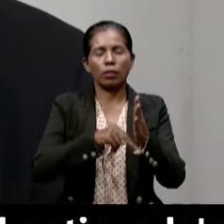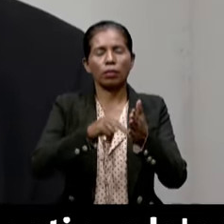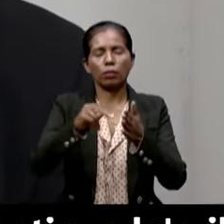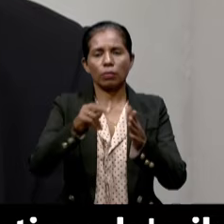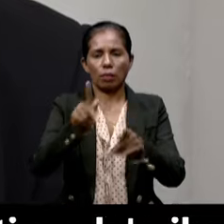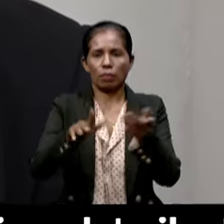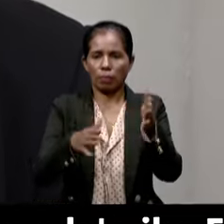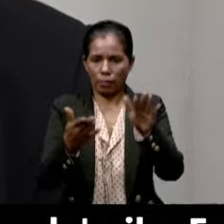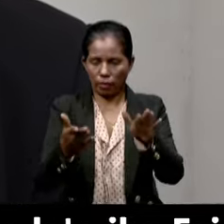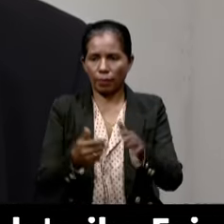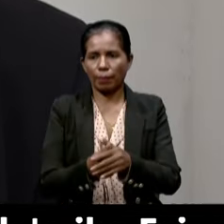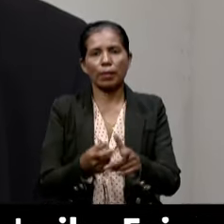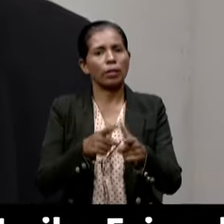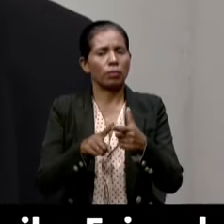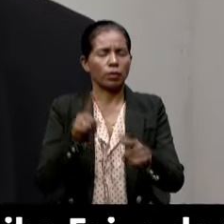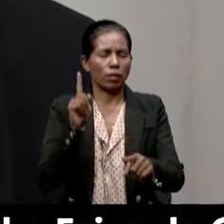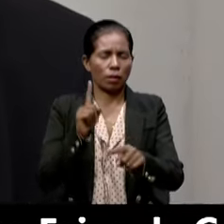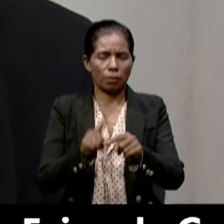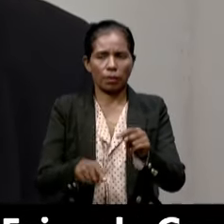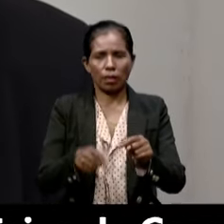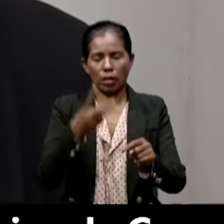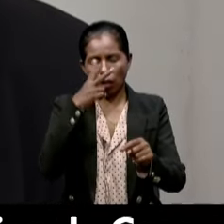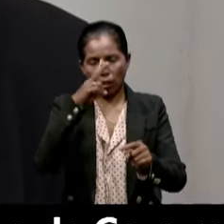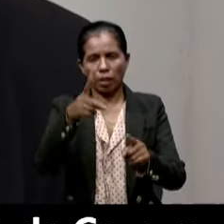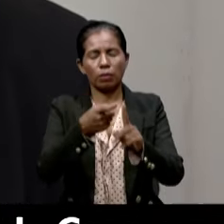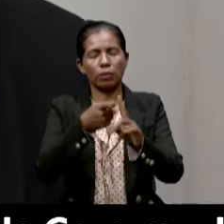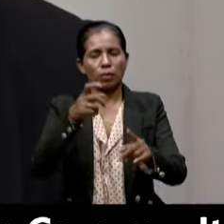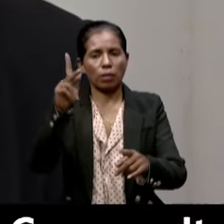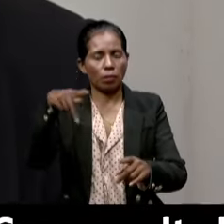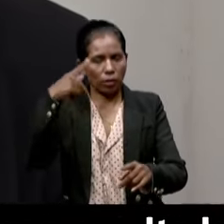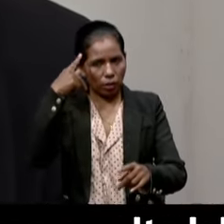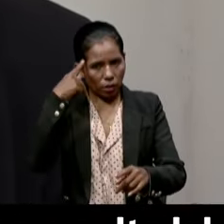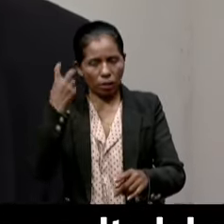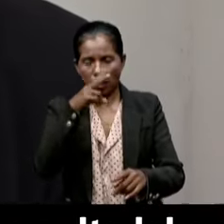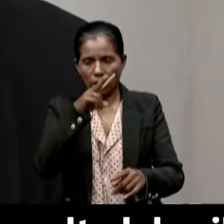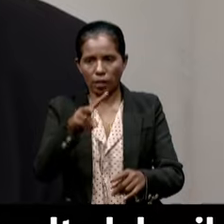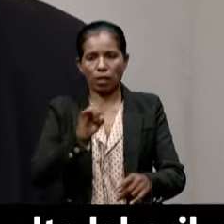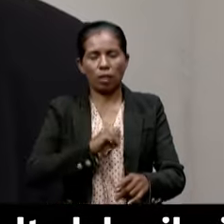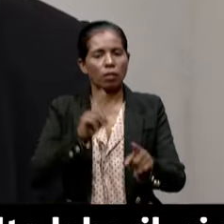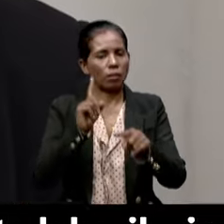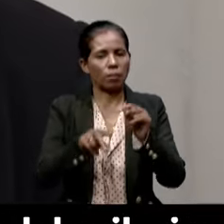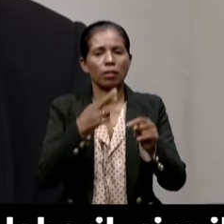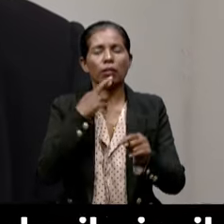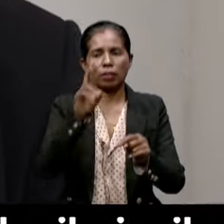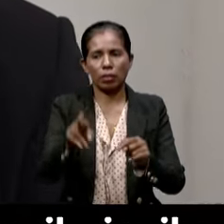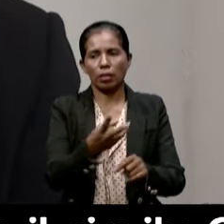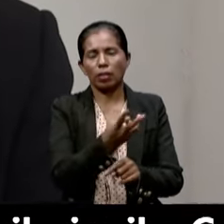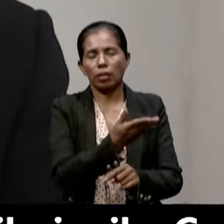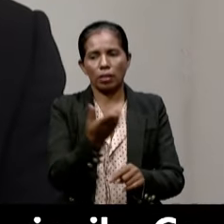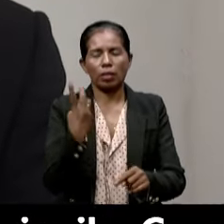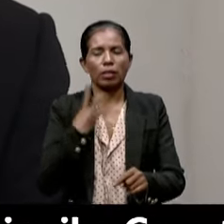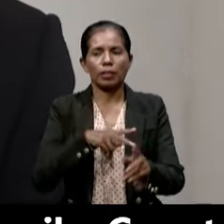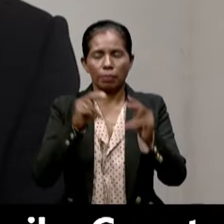mantene para depois level especular itu ia kanal politika, nah kalau, tanah bahawa level respons itu ini, itu persija dadu